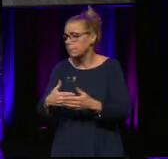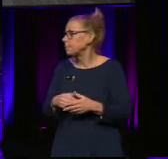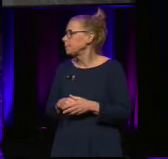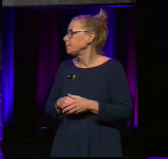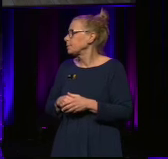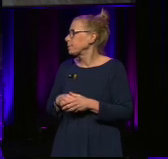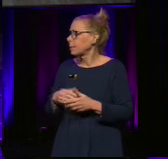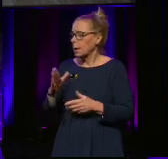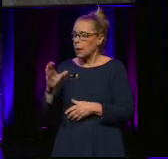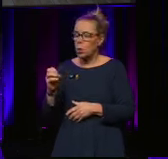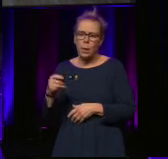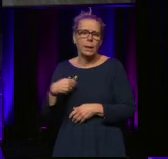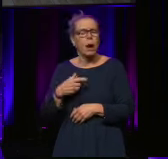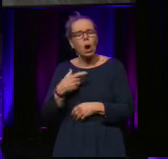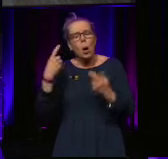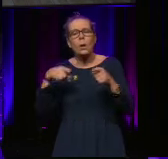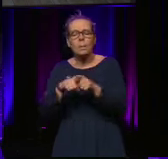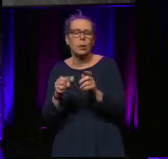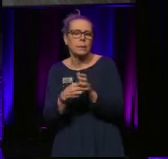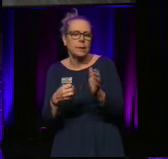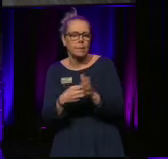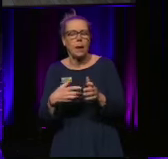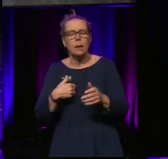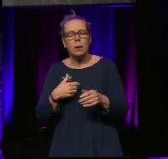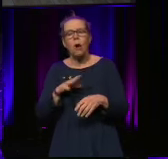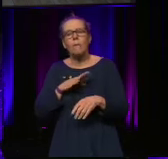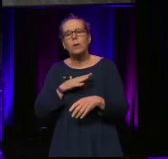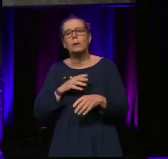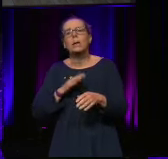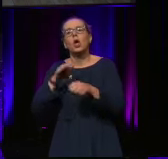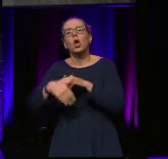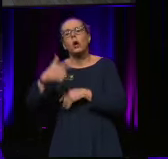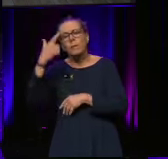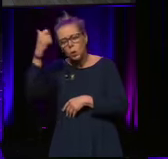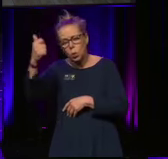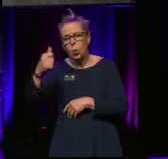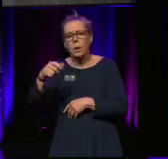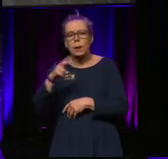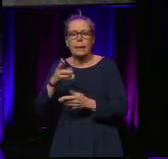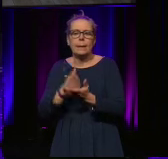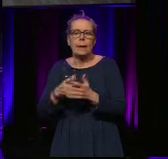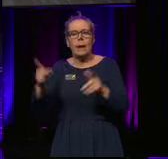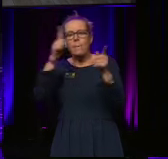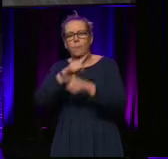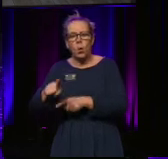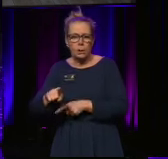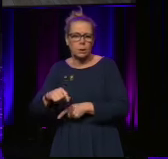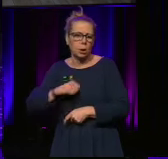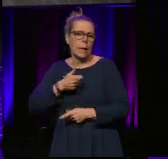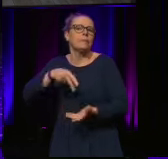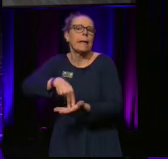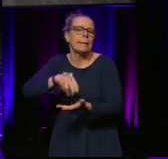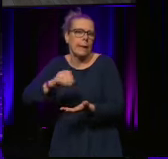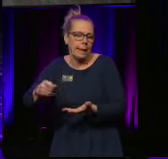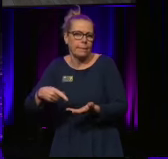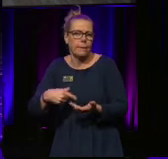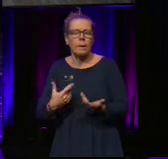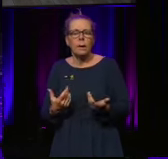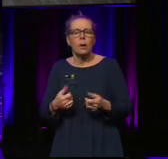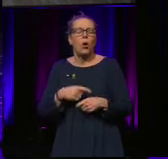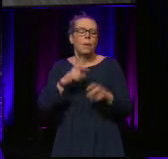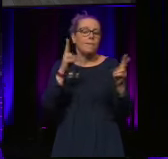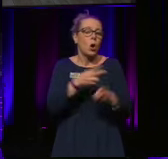Man kan väl säga som så att det har funnits en övertro på det som kallas för folksuveränitet. Mm. Och om man då tittar som det ser ut idag. En vanlig lag,